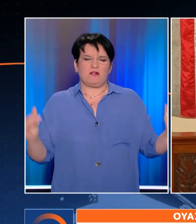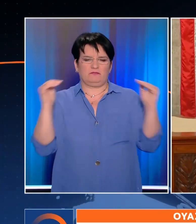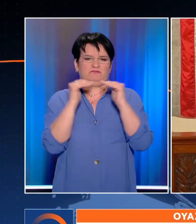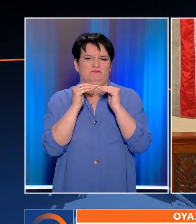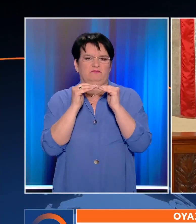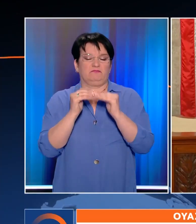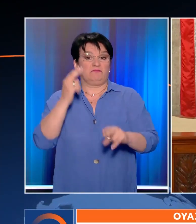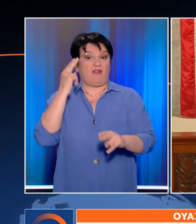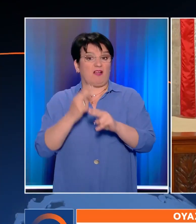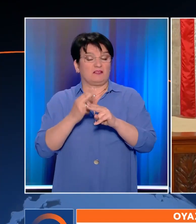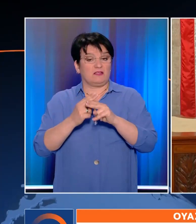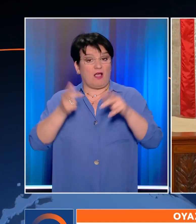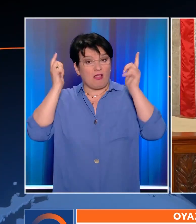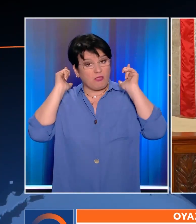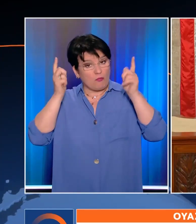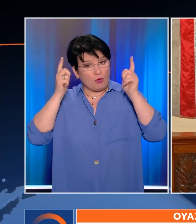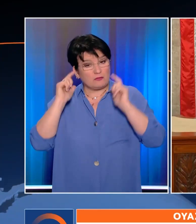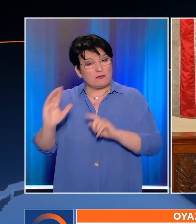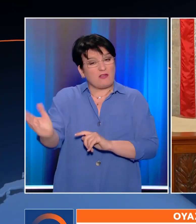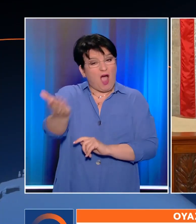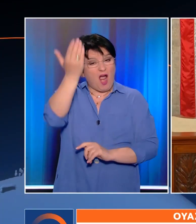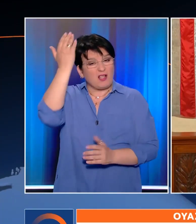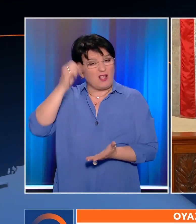της δημοκρατίας στην αρχαία Αθήνα